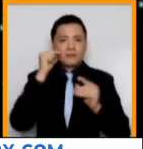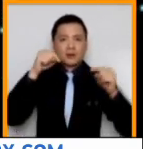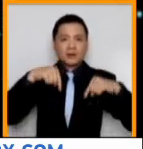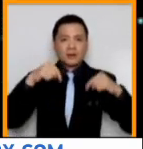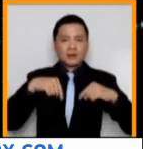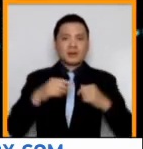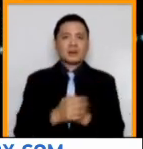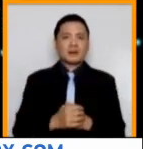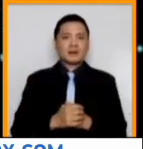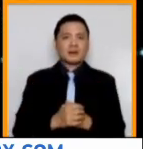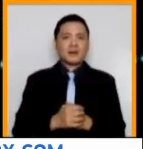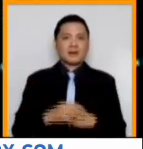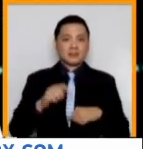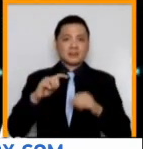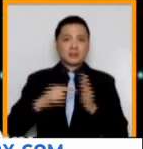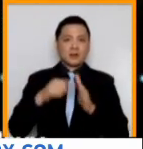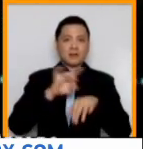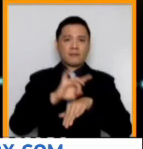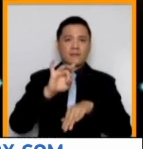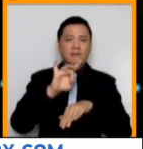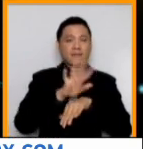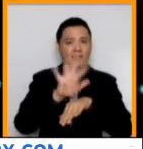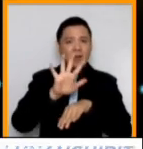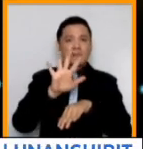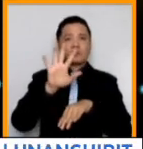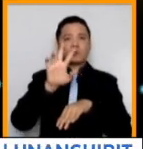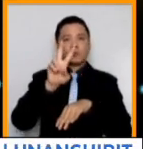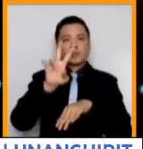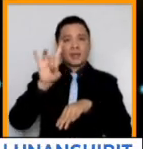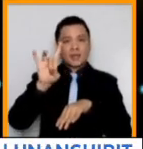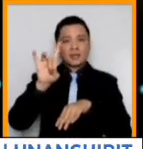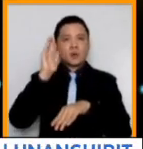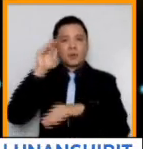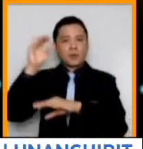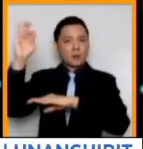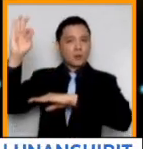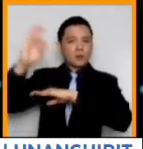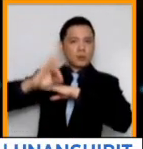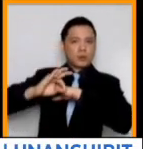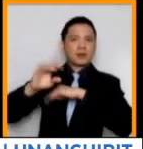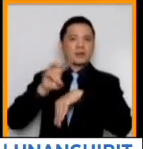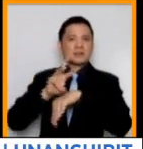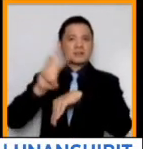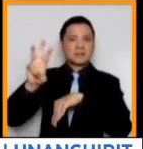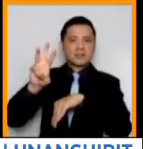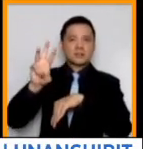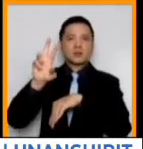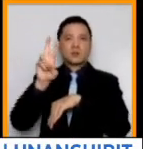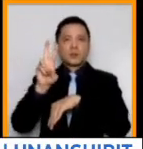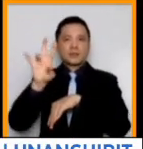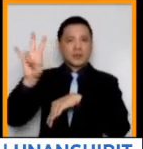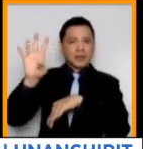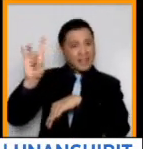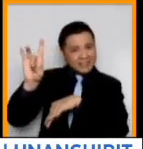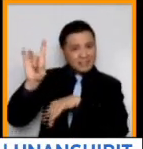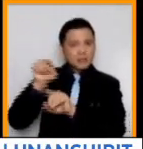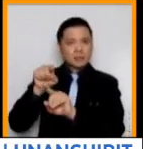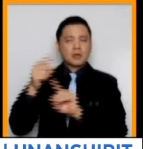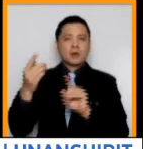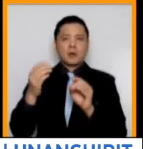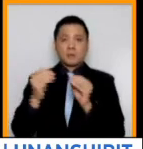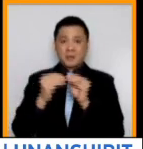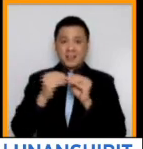5:28 ng umaga at lulubog ito mamayang 6:28 ng gabi. Pero sa mga susunod na araw, unti-unti nang iikli ang daytime hanggang